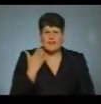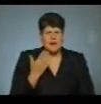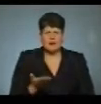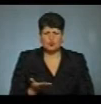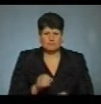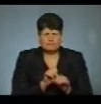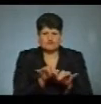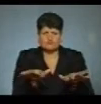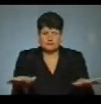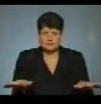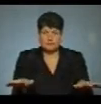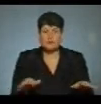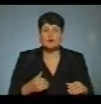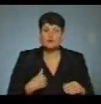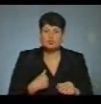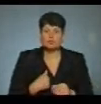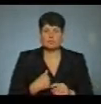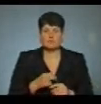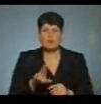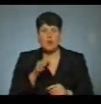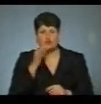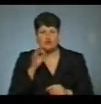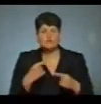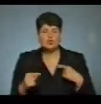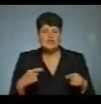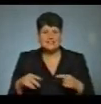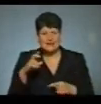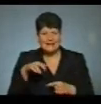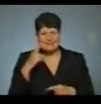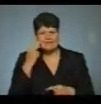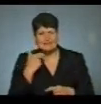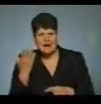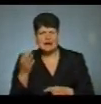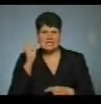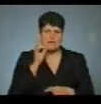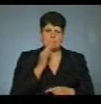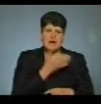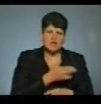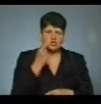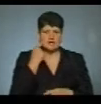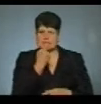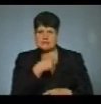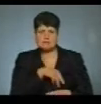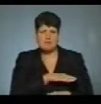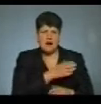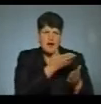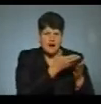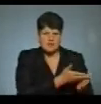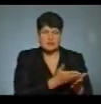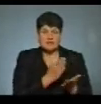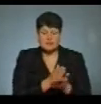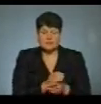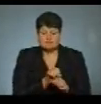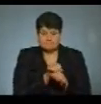Тому, якщо по досвіду інших країн, тому що Італія, Німеччина, так, Іспанія, де зараз є поширення